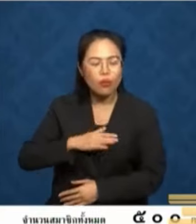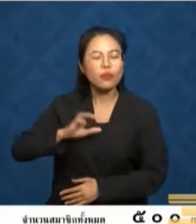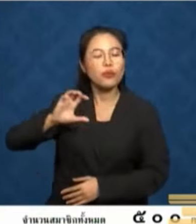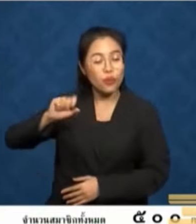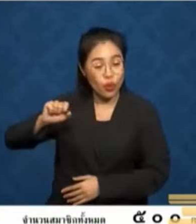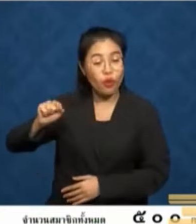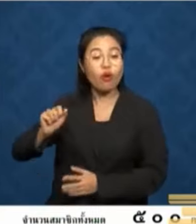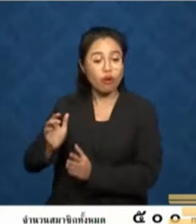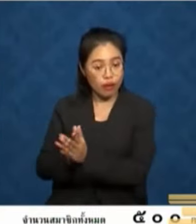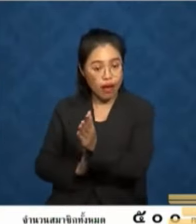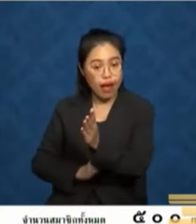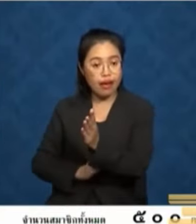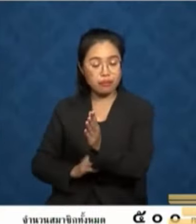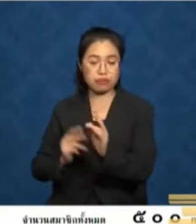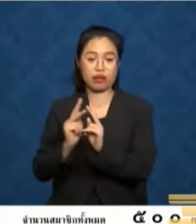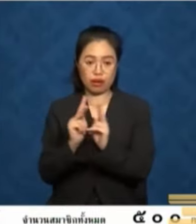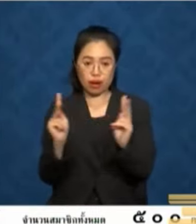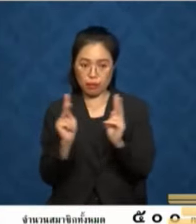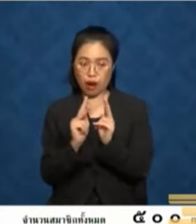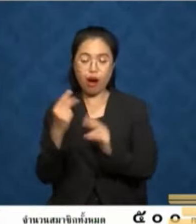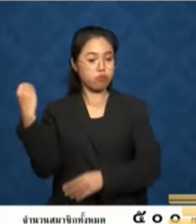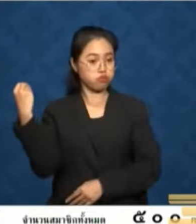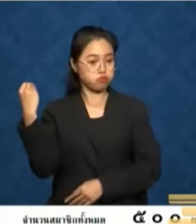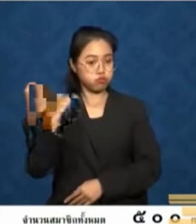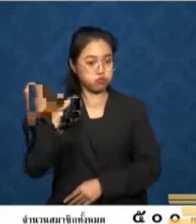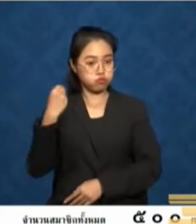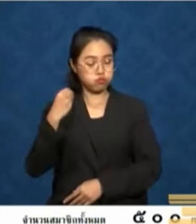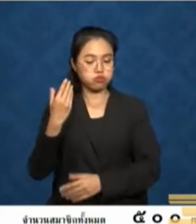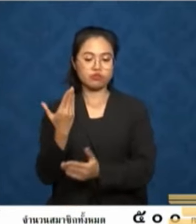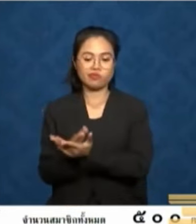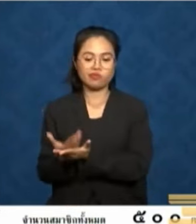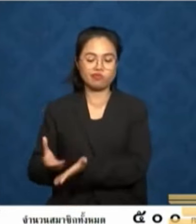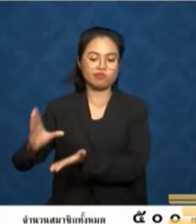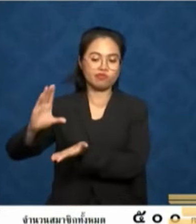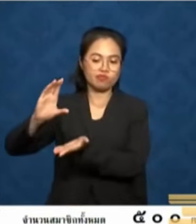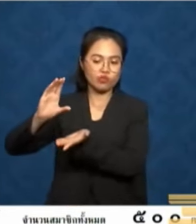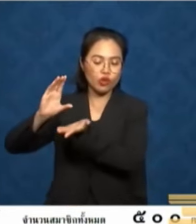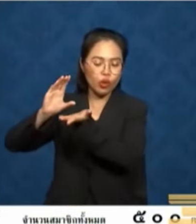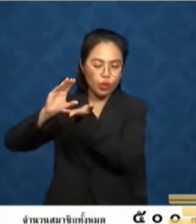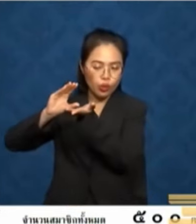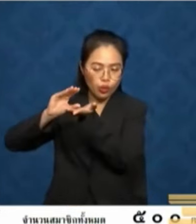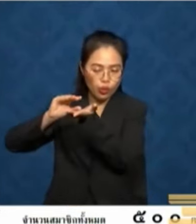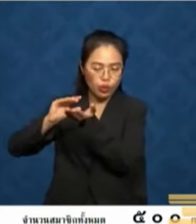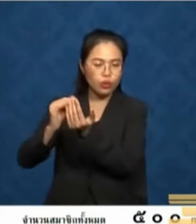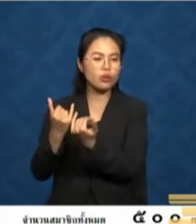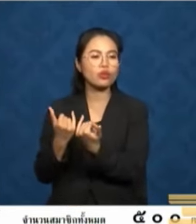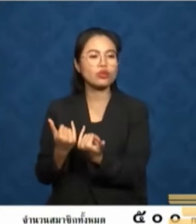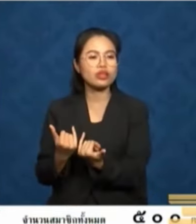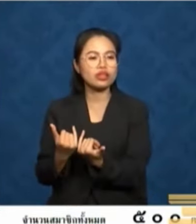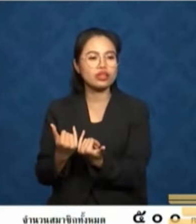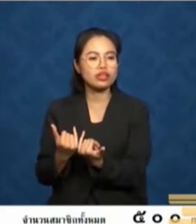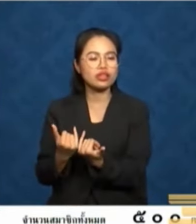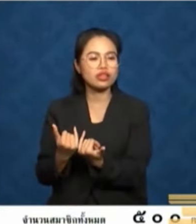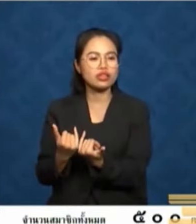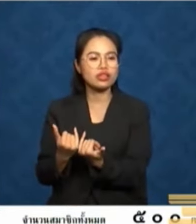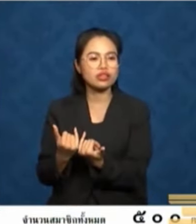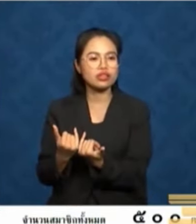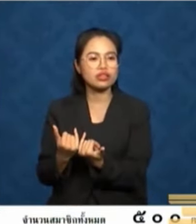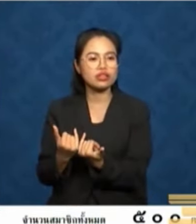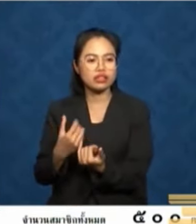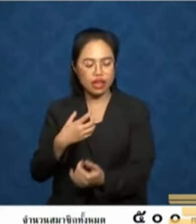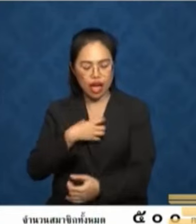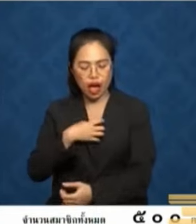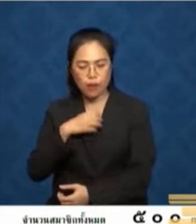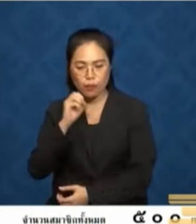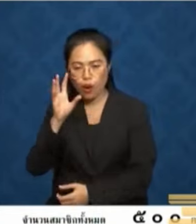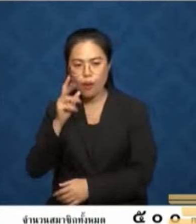เป็นกรรมธิการงบประมาณหลายสมัยเห็นงบประมาณที่เหลืออยู่วันนี้นะครับผมผมท่านประธานผมประในะครับก็เลยเรียนท่าน